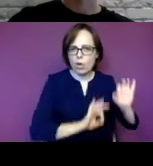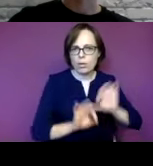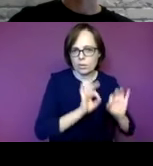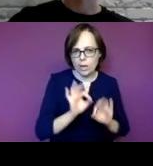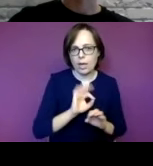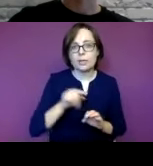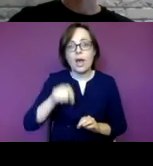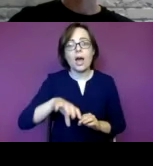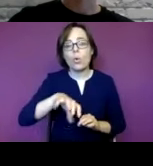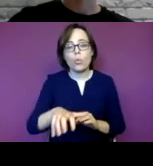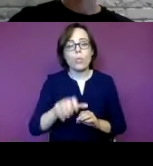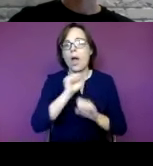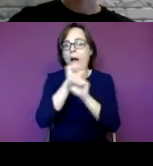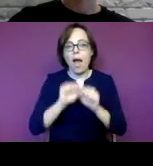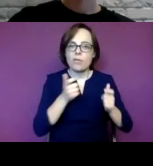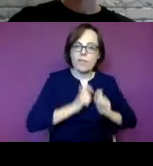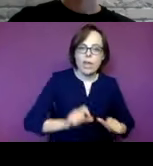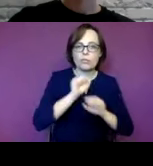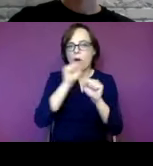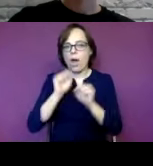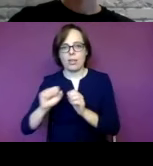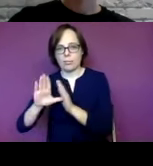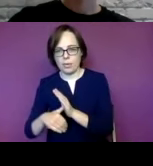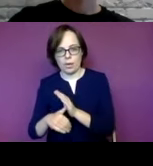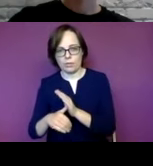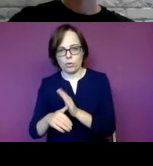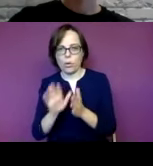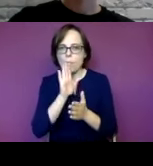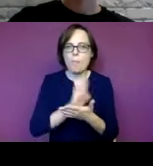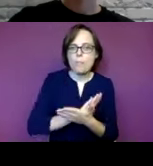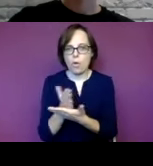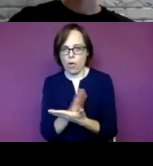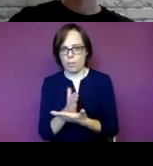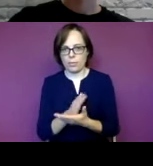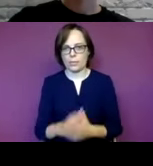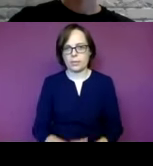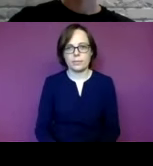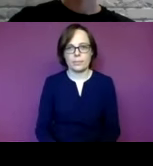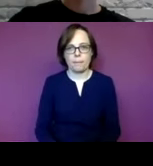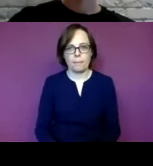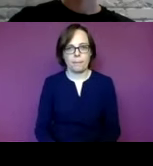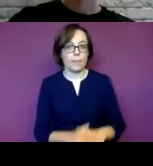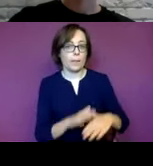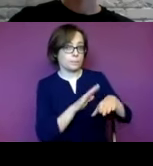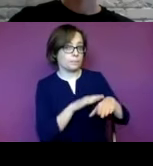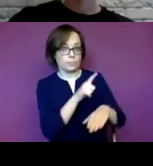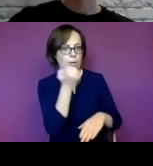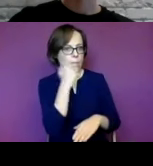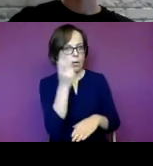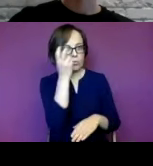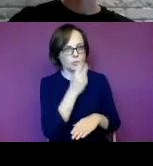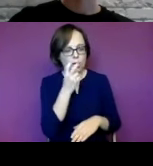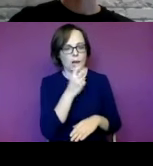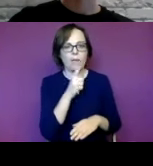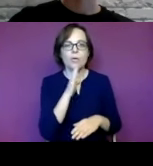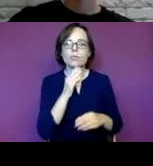ani wiejski, ani miejski, tak? Tylko jest tutaj takim właśnie pomostem. To jest bardzo, bardzo ciekawy wątek budowania tej tożsamości